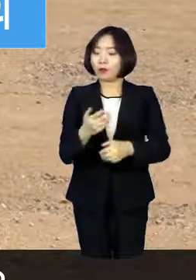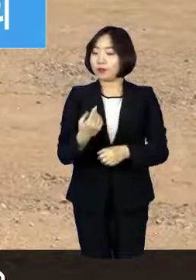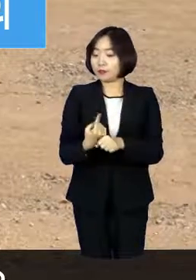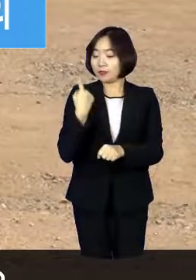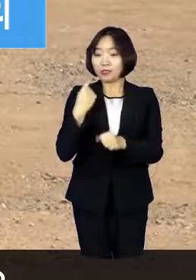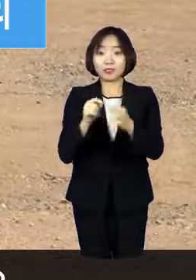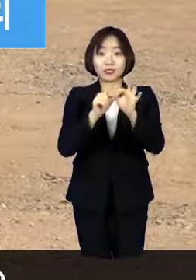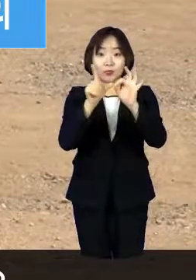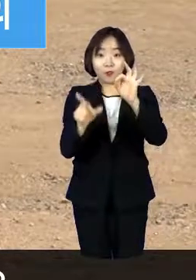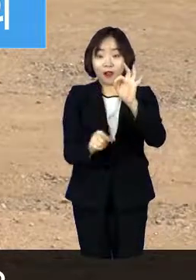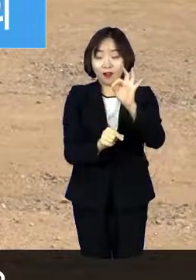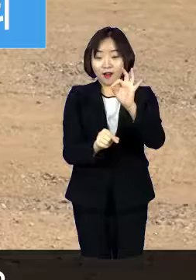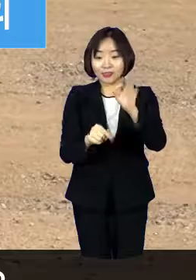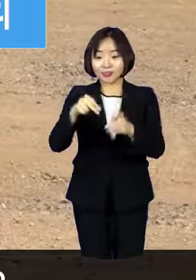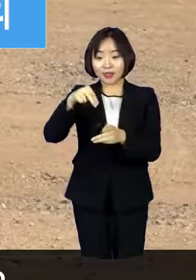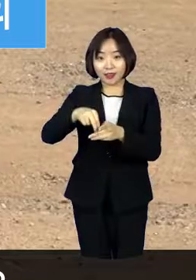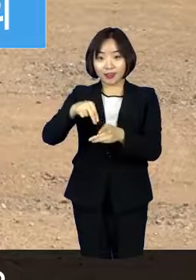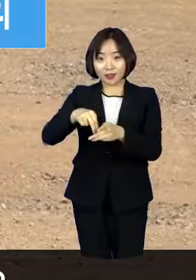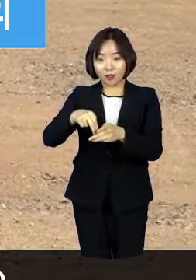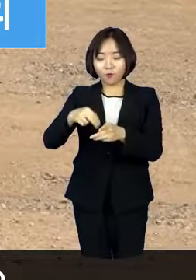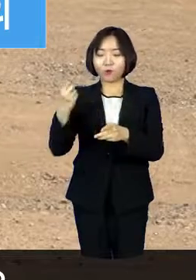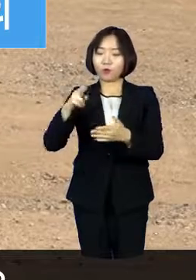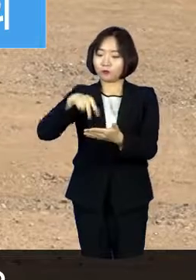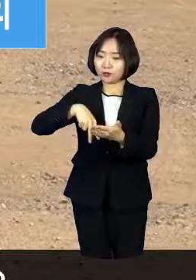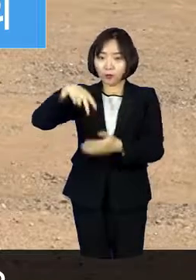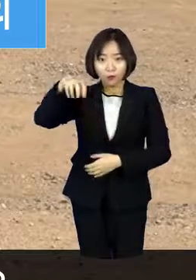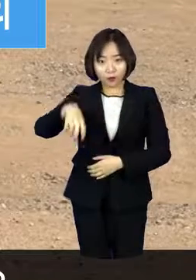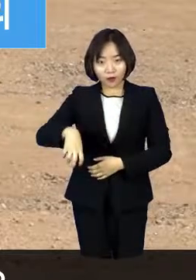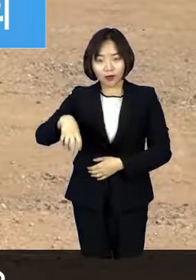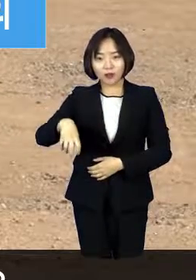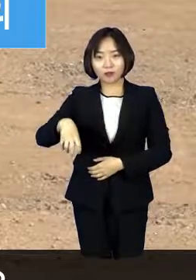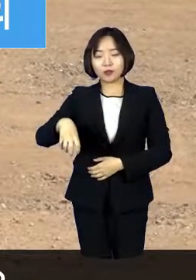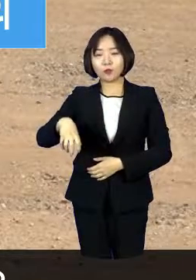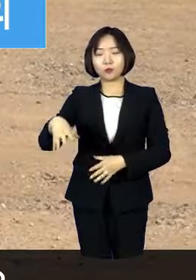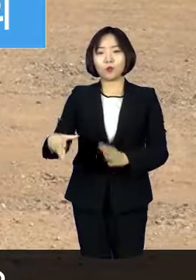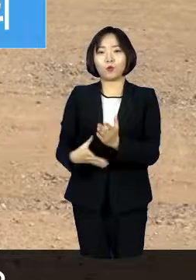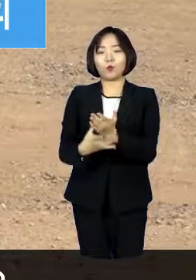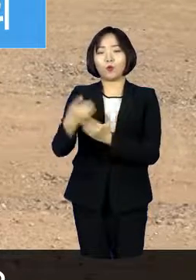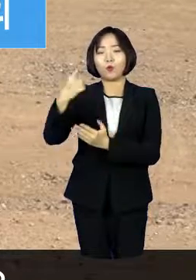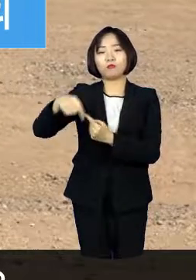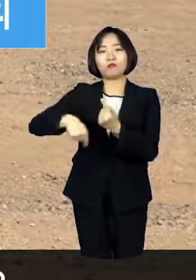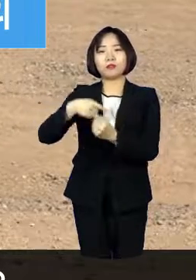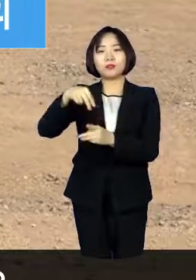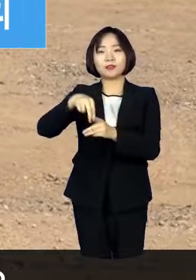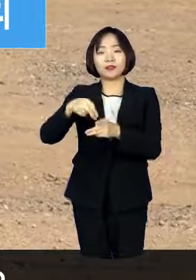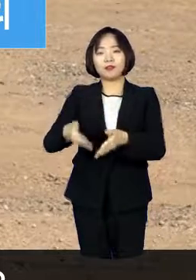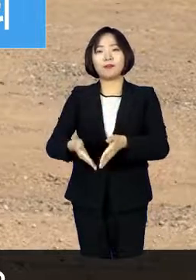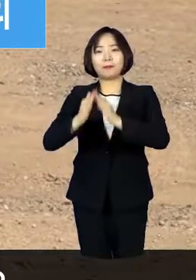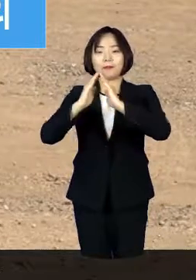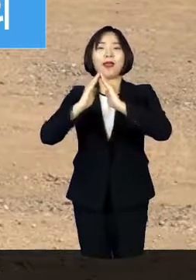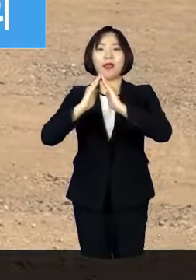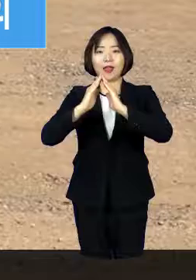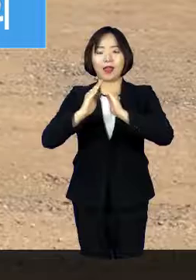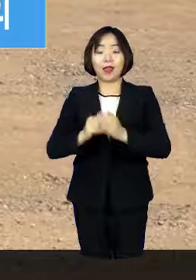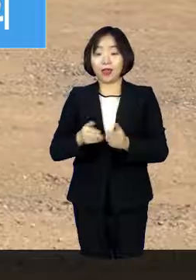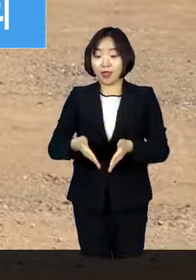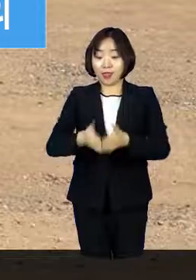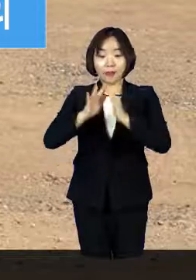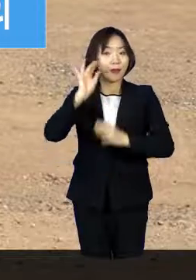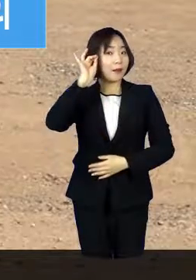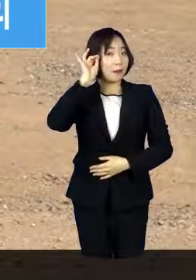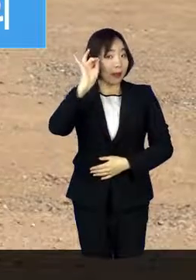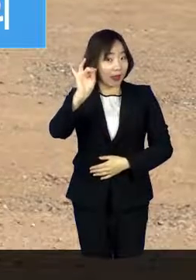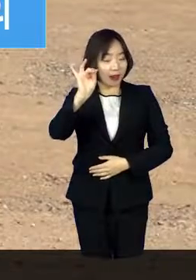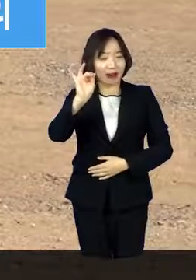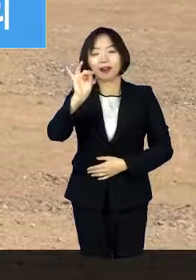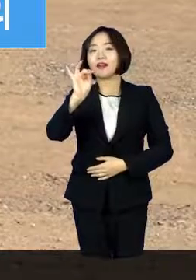지난해 10월 상생협력센터, 도서관, 도시통합 운영센터 등을 갖추고 개관했는데요. 개관 100일을